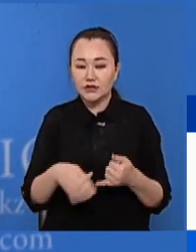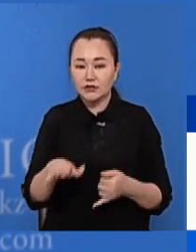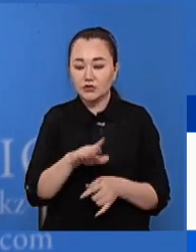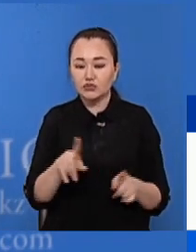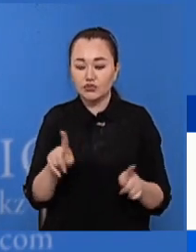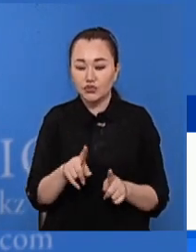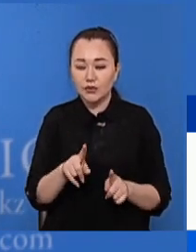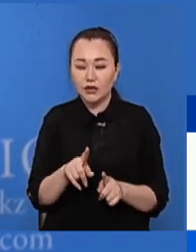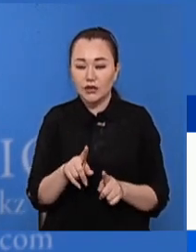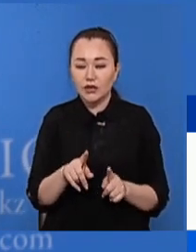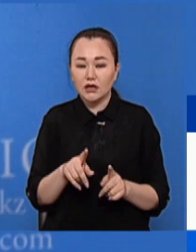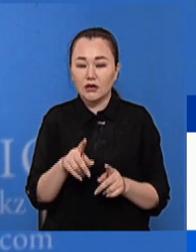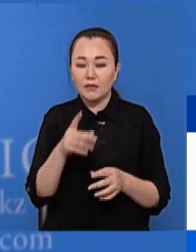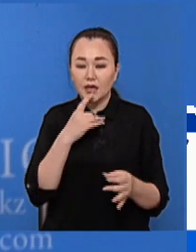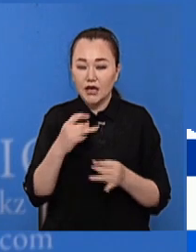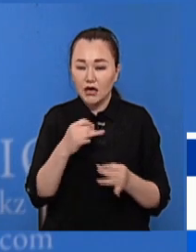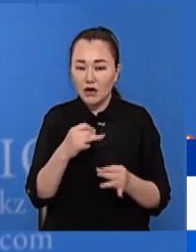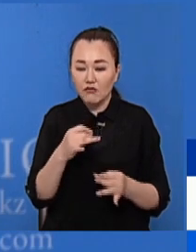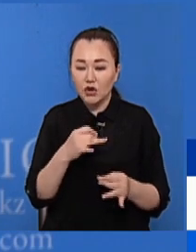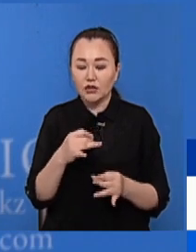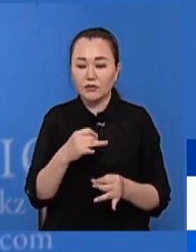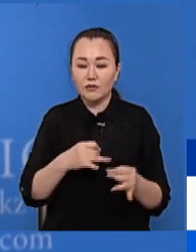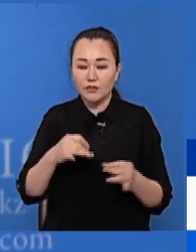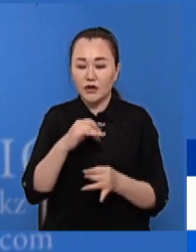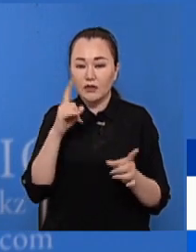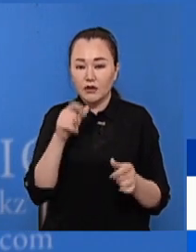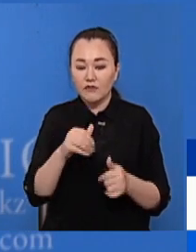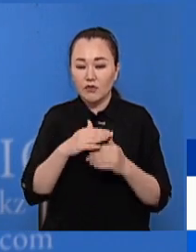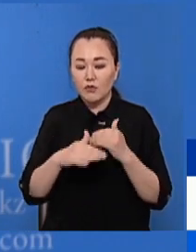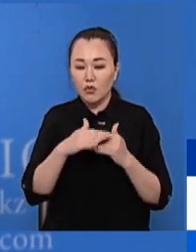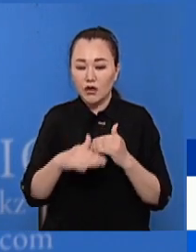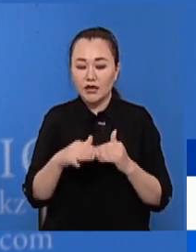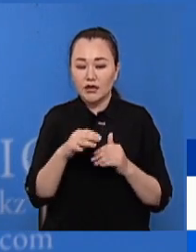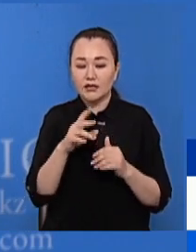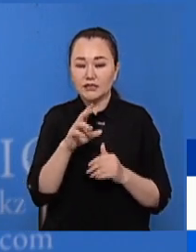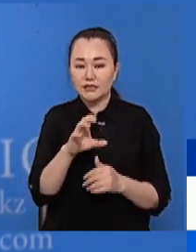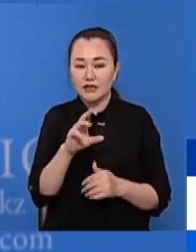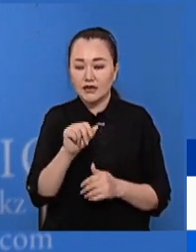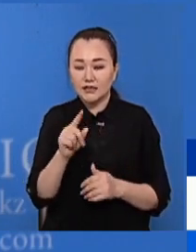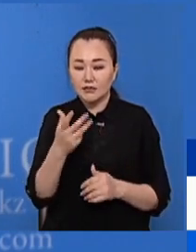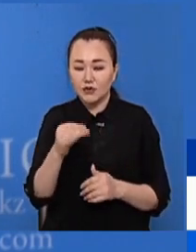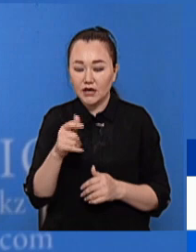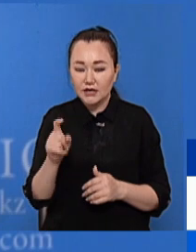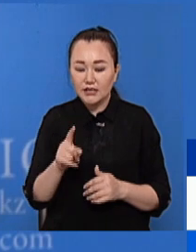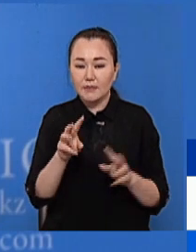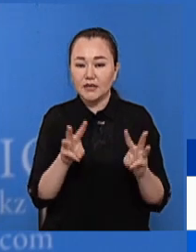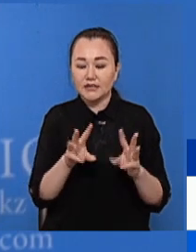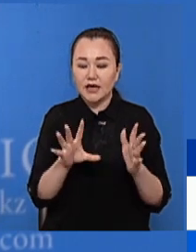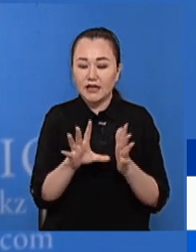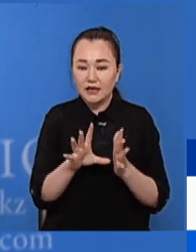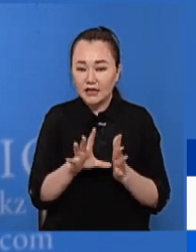чтобы в переговорном, в правовом поле с «Казмунайгаз», с Министерством